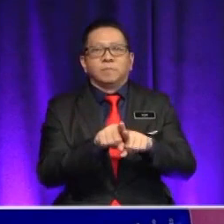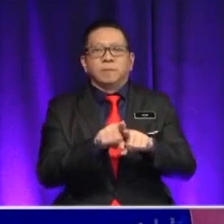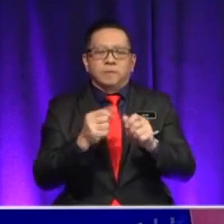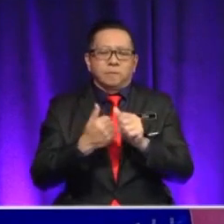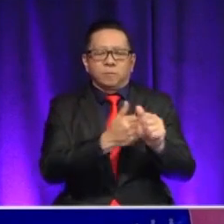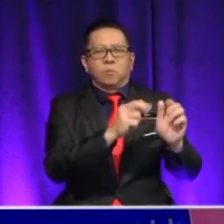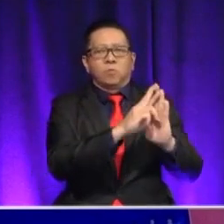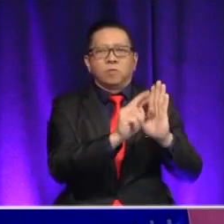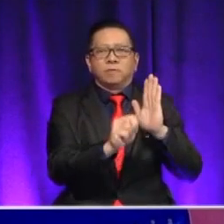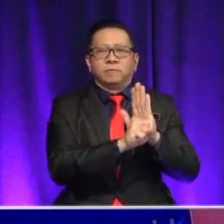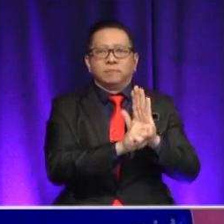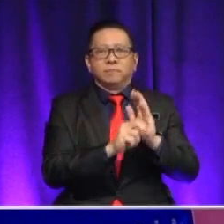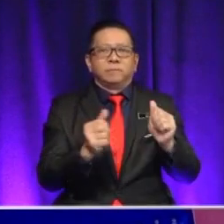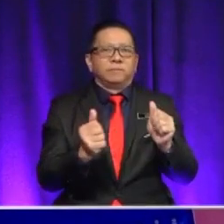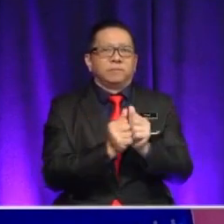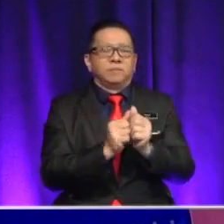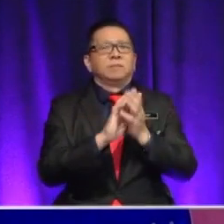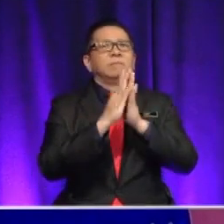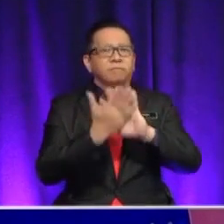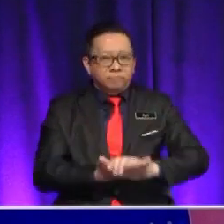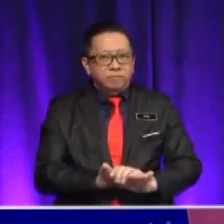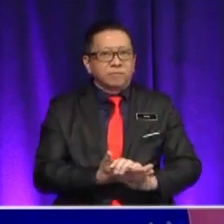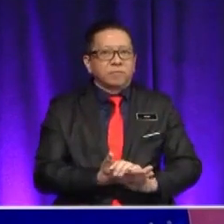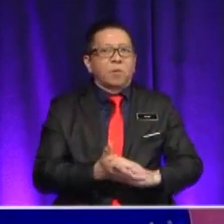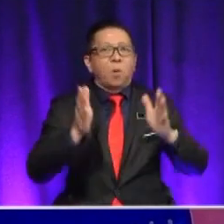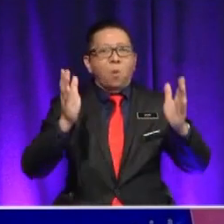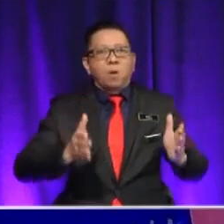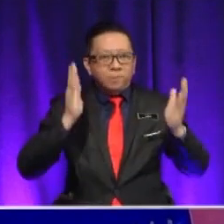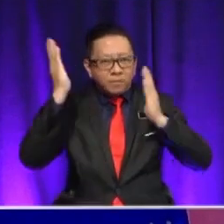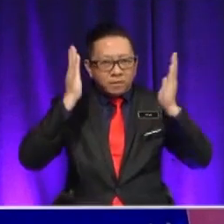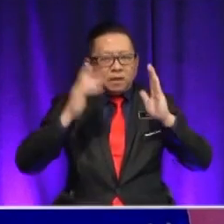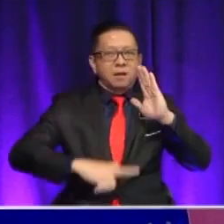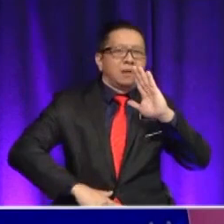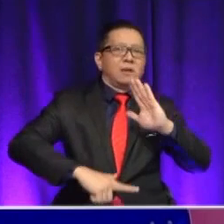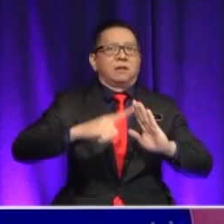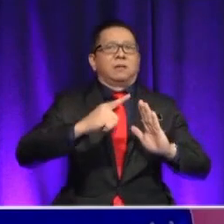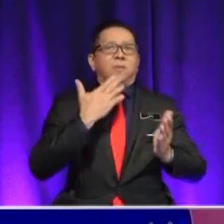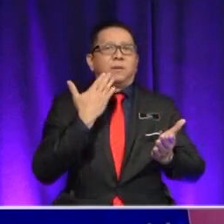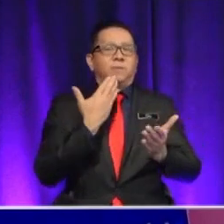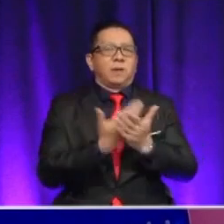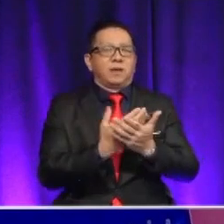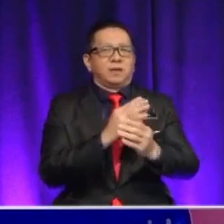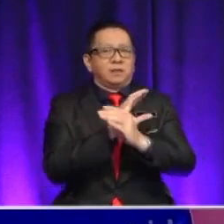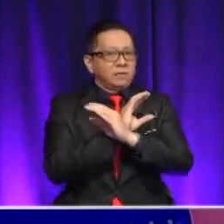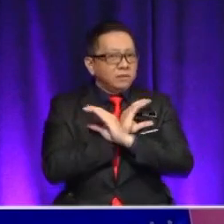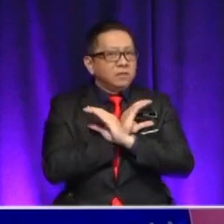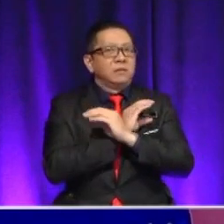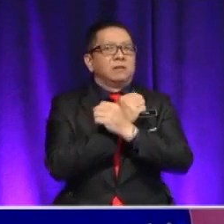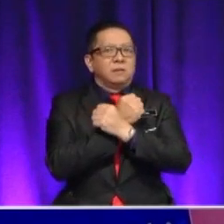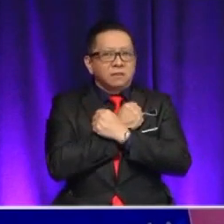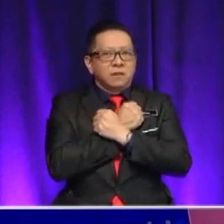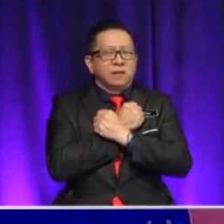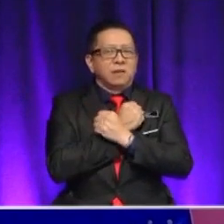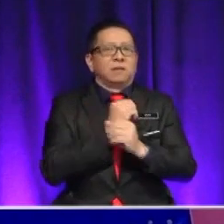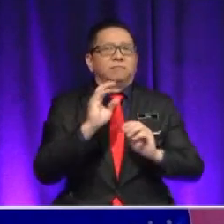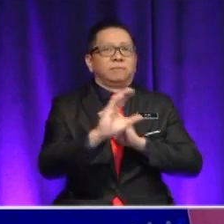supaya kita menjadi warga negara Malaysia yang setia, yang sayang, yang cintakan tanah air, yang dapat hidup secara